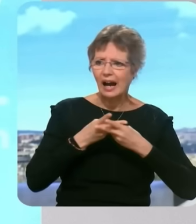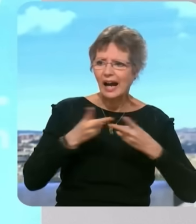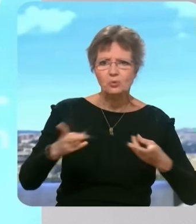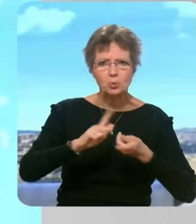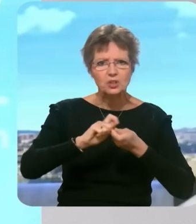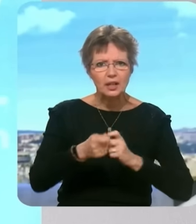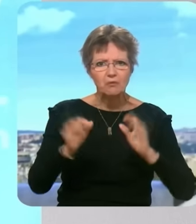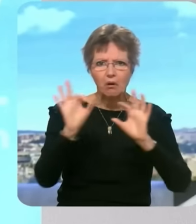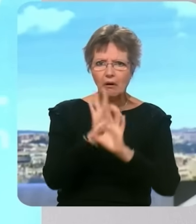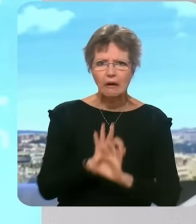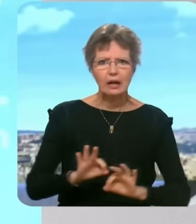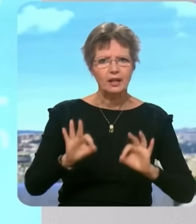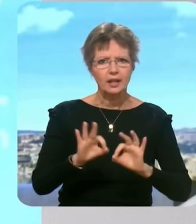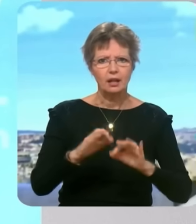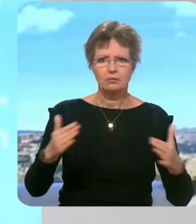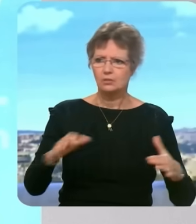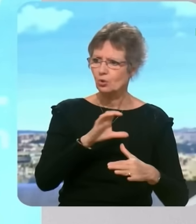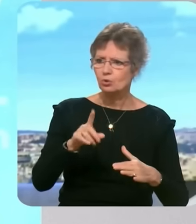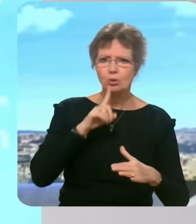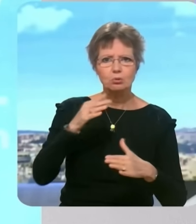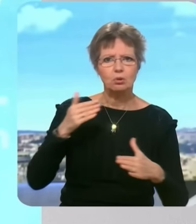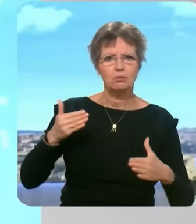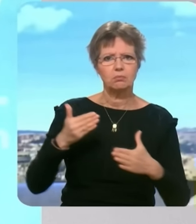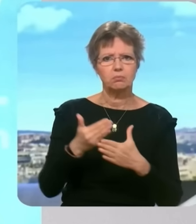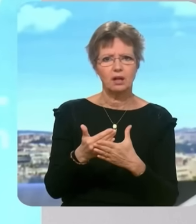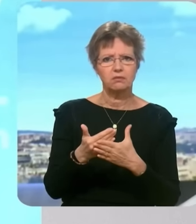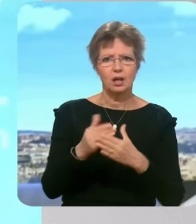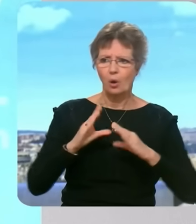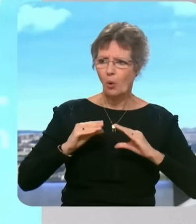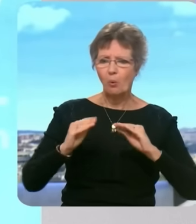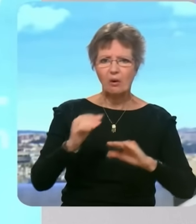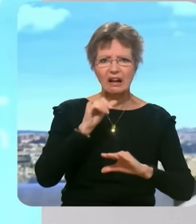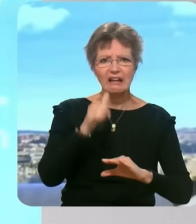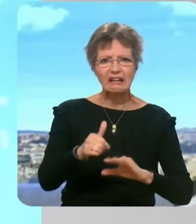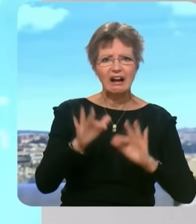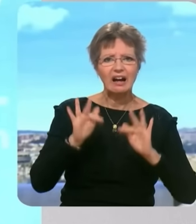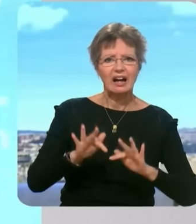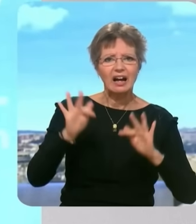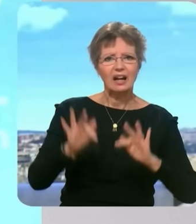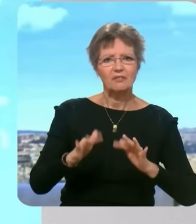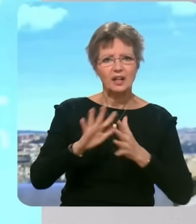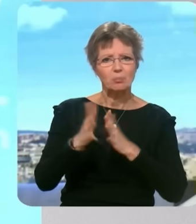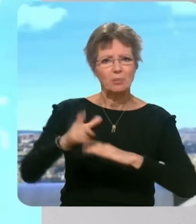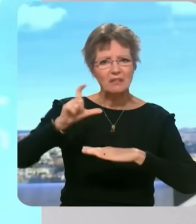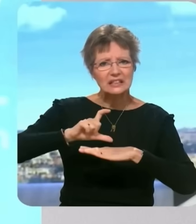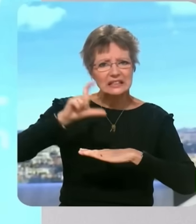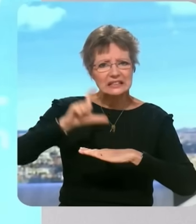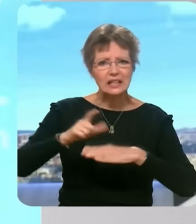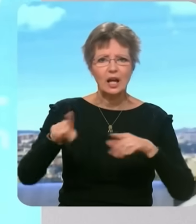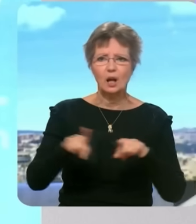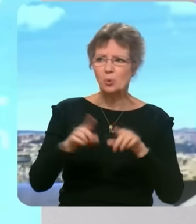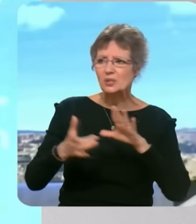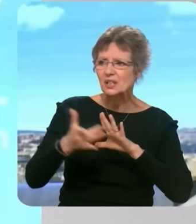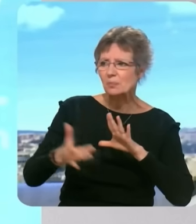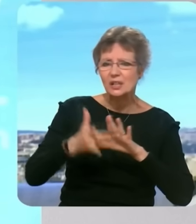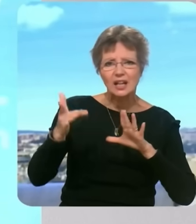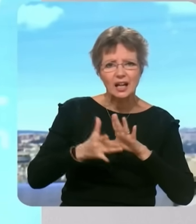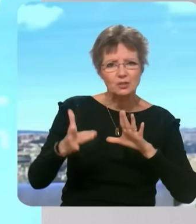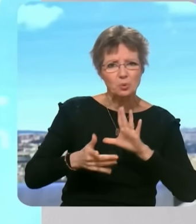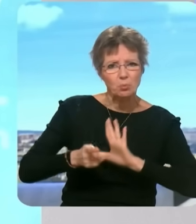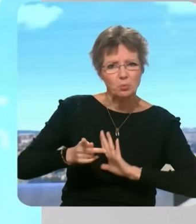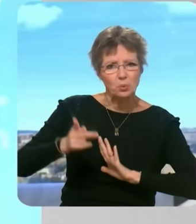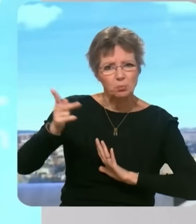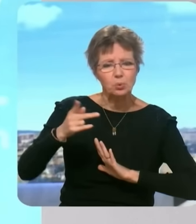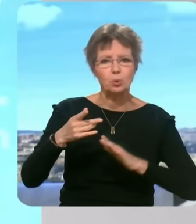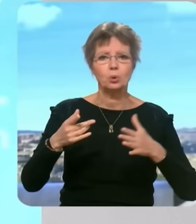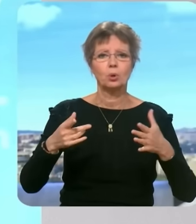réformes, 100 jours sans réponse justement face aux conséquences de l'islamisation du pays, face aux conséquences de l'immigration, face aux